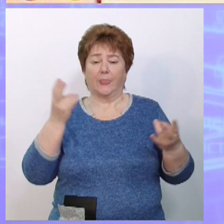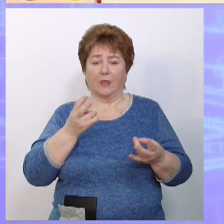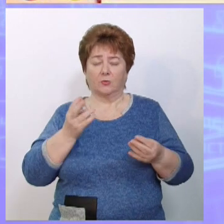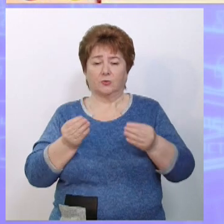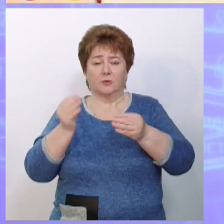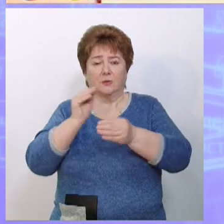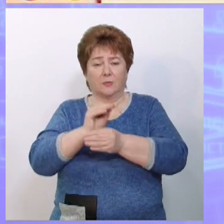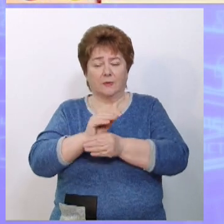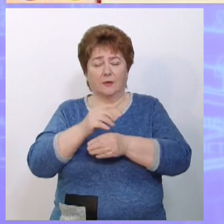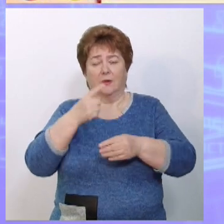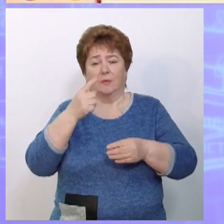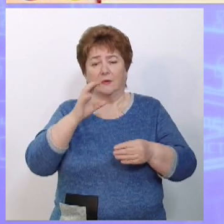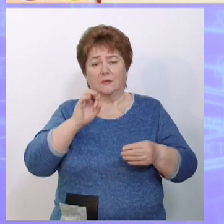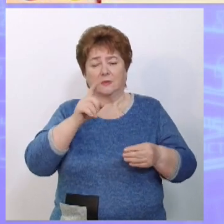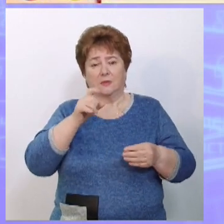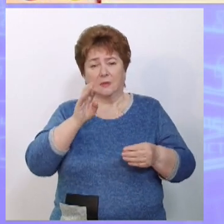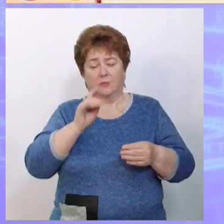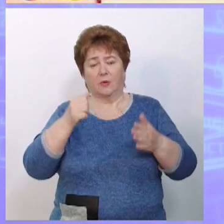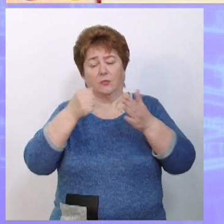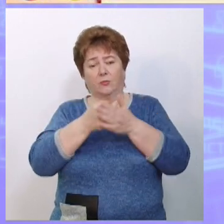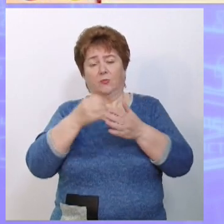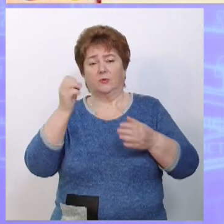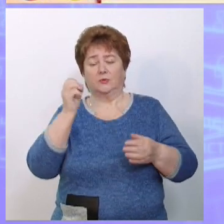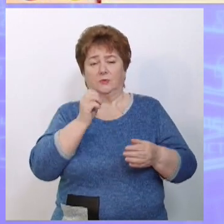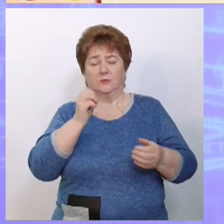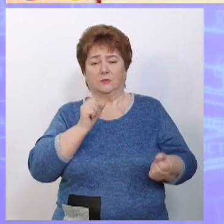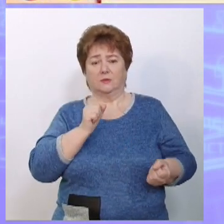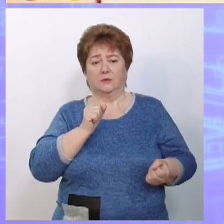Нужно дополнить первое слагаемое до 10.